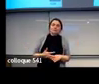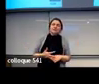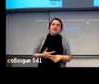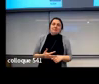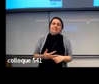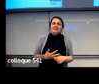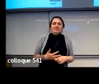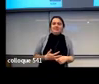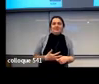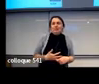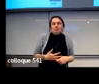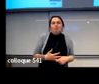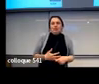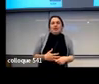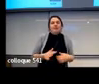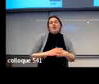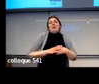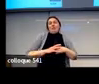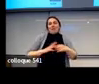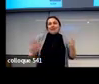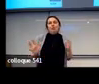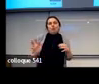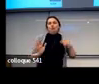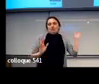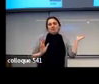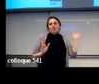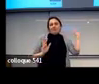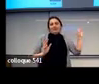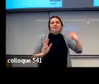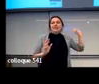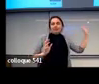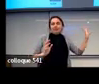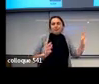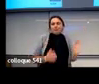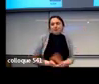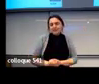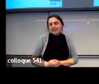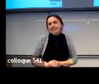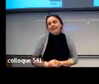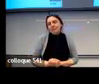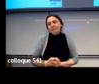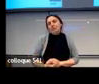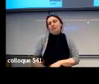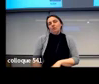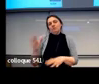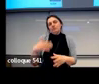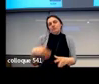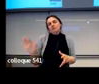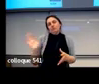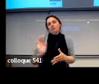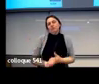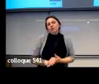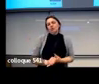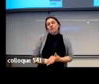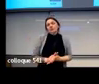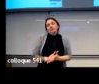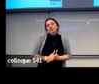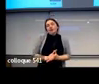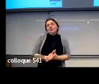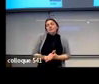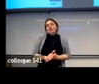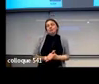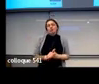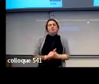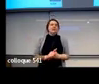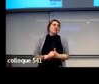là, mais c'est ça, on gère plein d'autres urgences qui peuvent arriver dans d'autres dossiers. Puis un autre enjeu, ben, c'est on